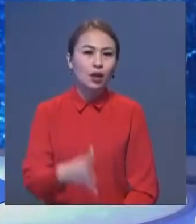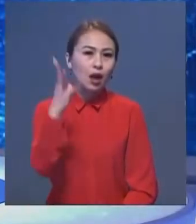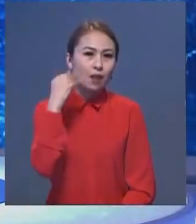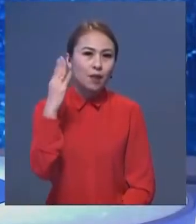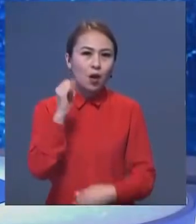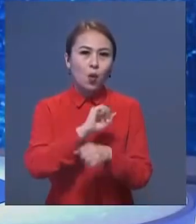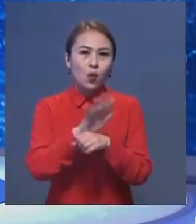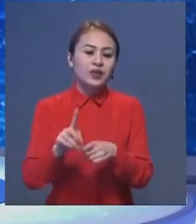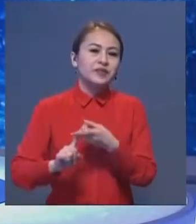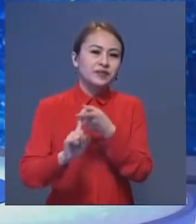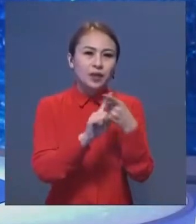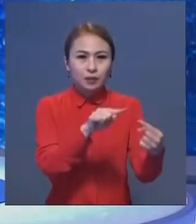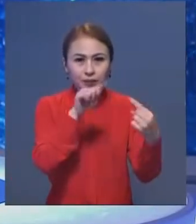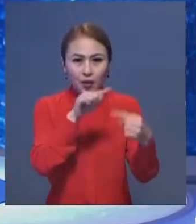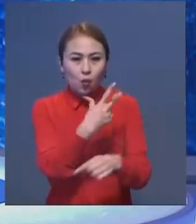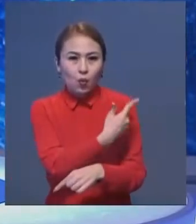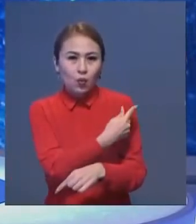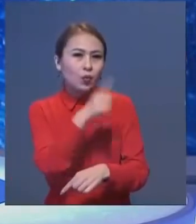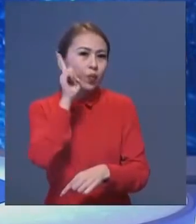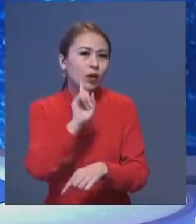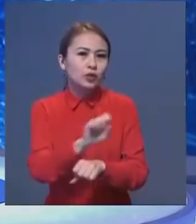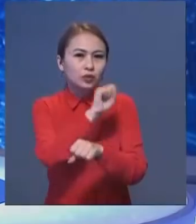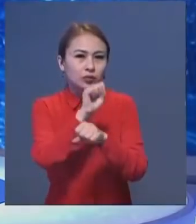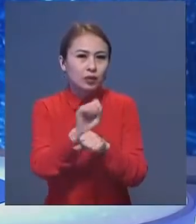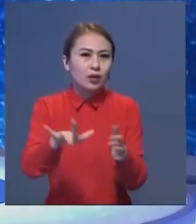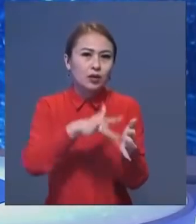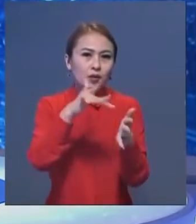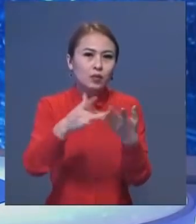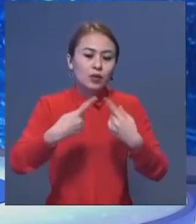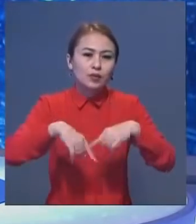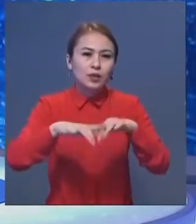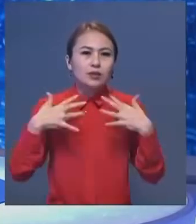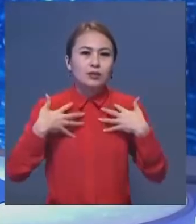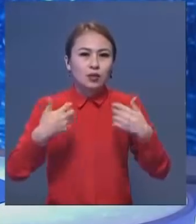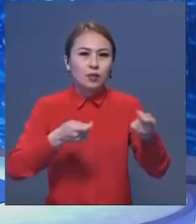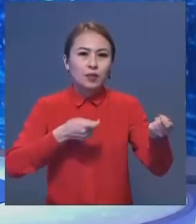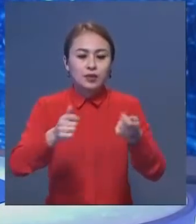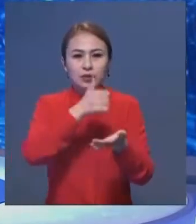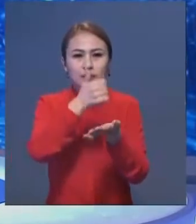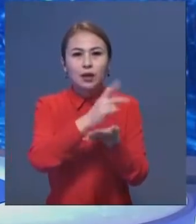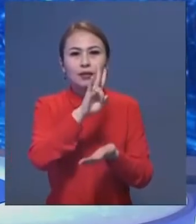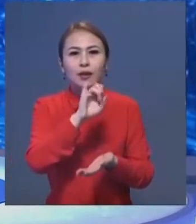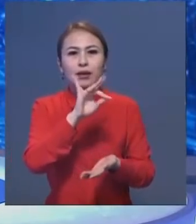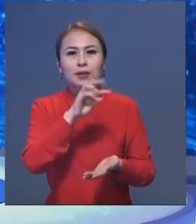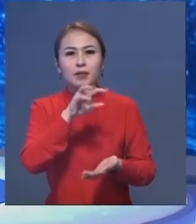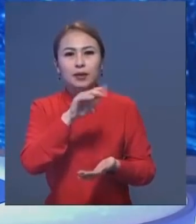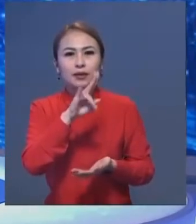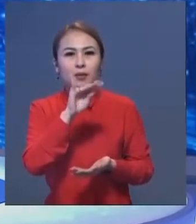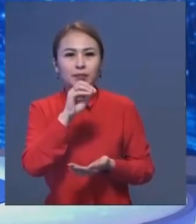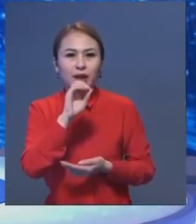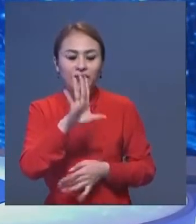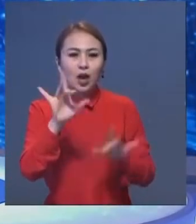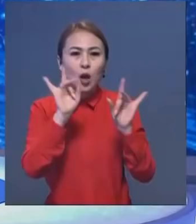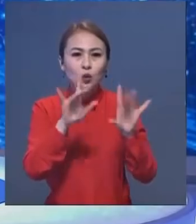Алматыда коронавирусқа қарсы жаппай егу уақытша тоқтатылды. Қалалық қоғамдық денсаулық басқармасының басшысы Нариман Табынбаевтың